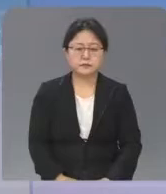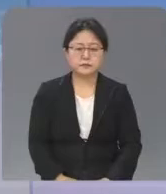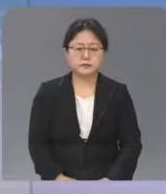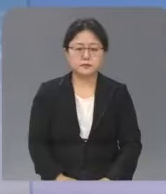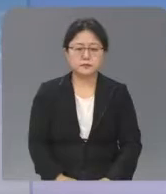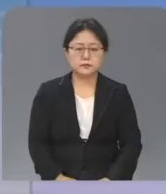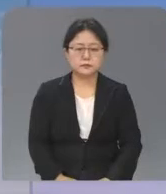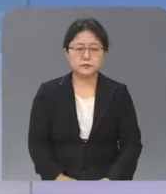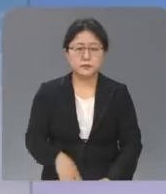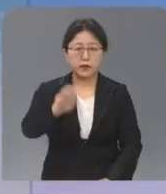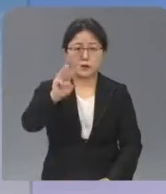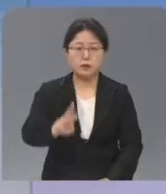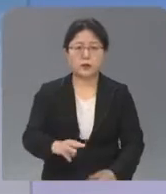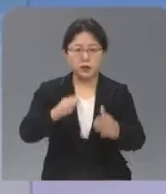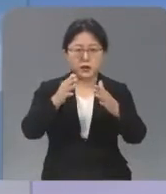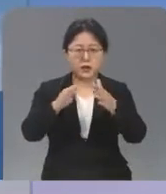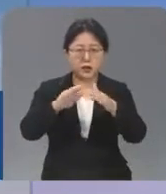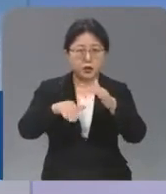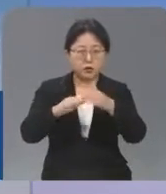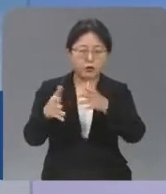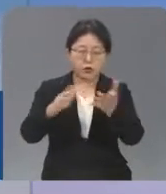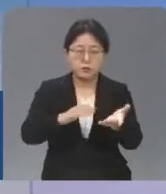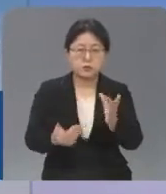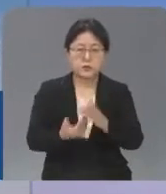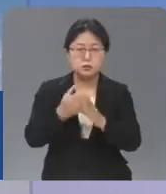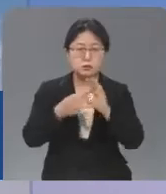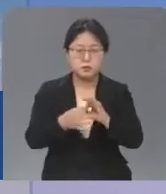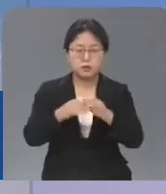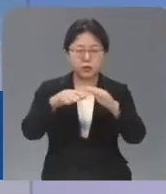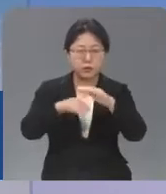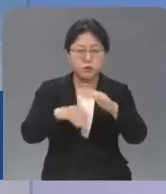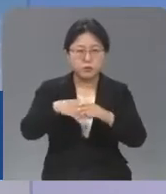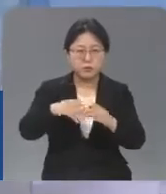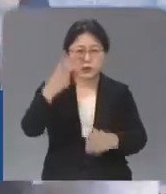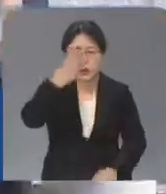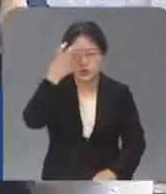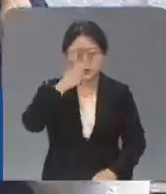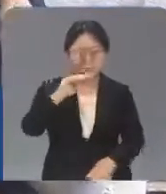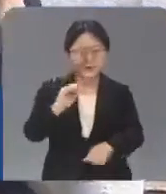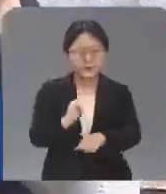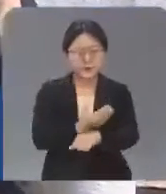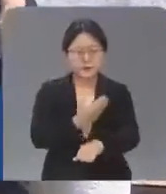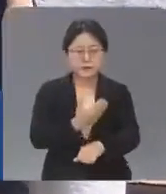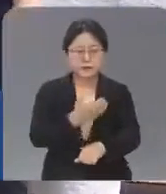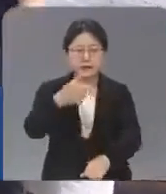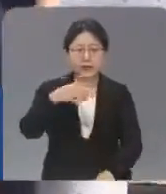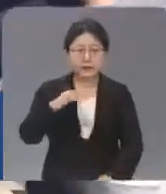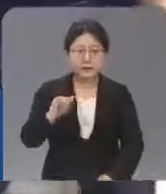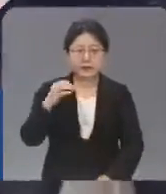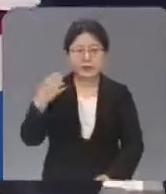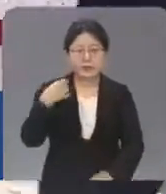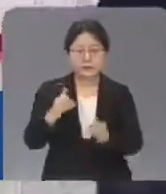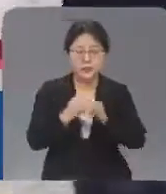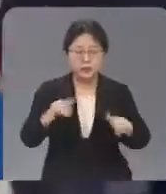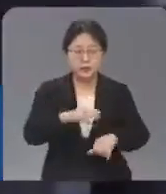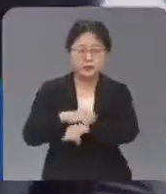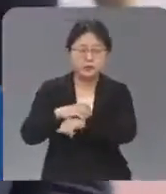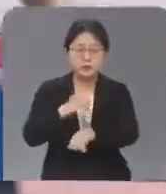등을 논의하겠다는 방침이지만 김기선 총장의 법적 대응 여부에 따라 또 후폭풍이 만만치 않을 것으로